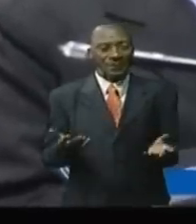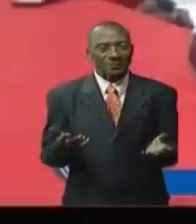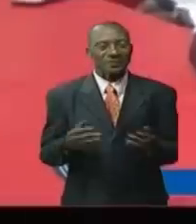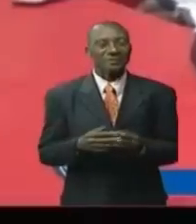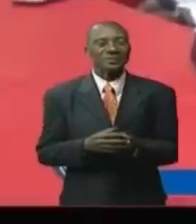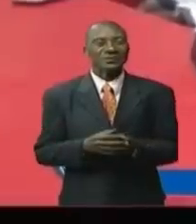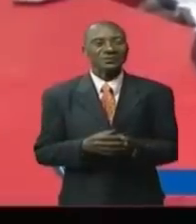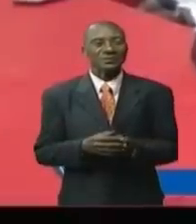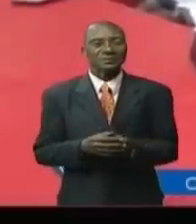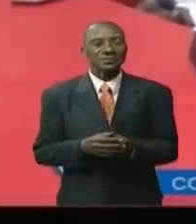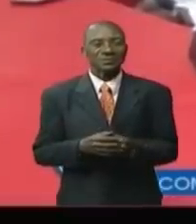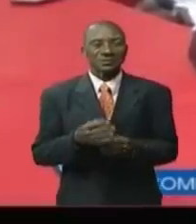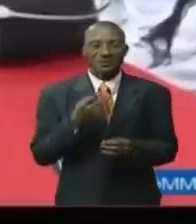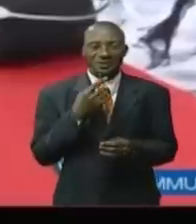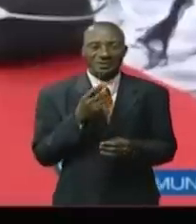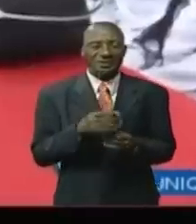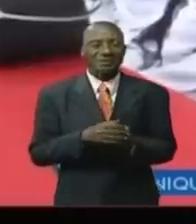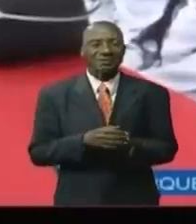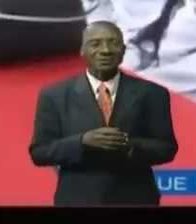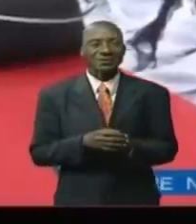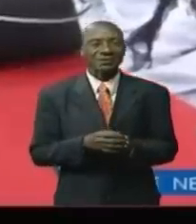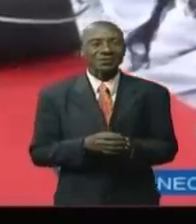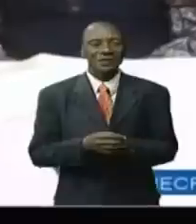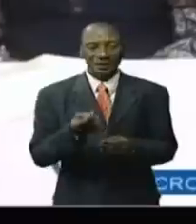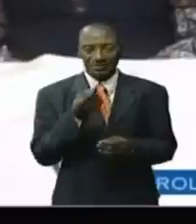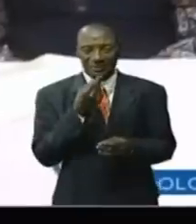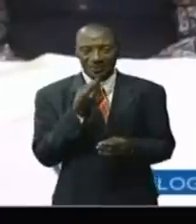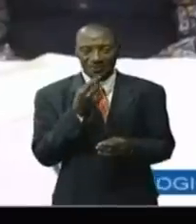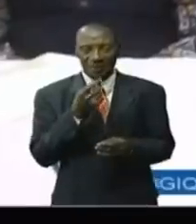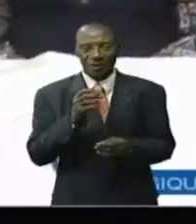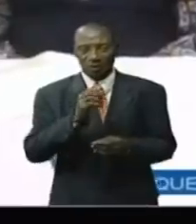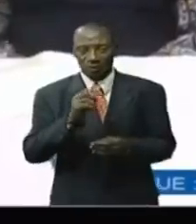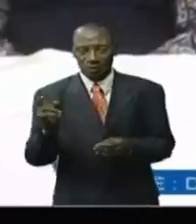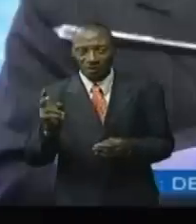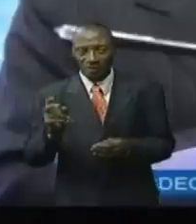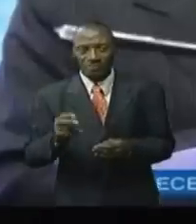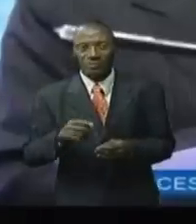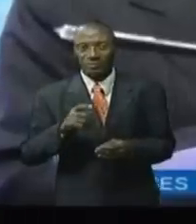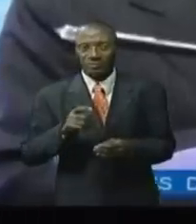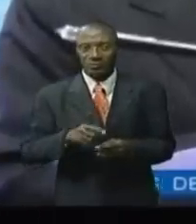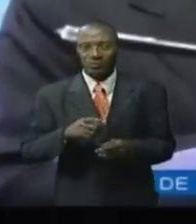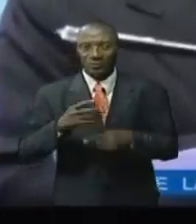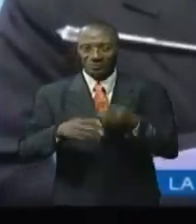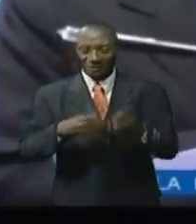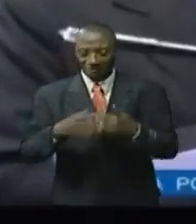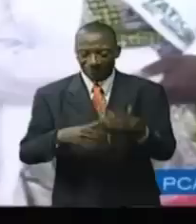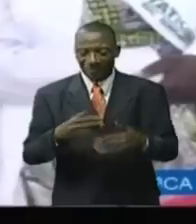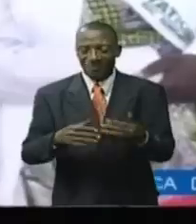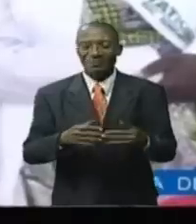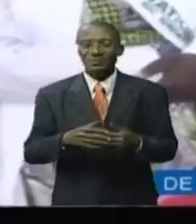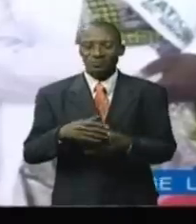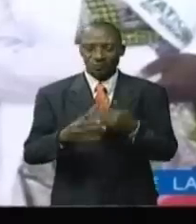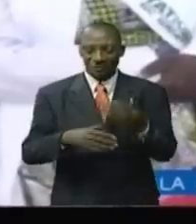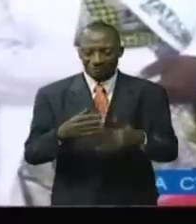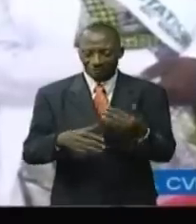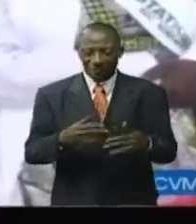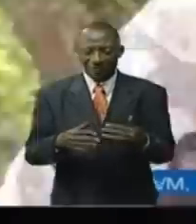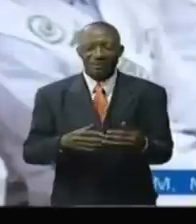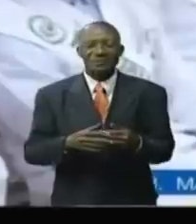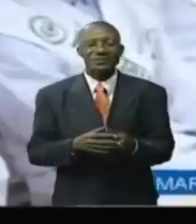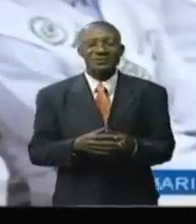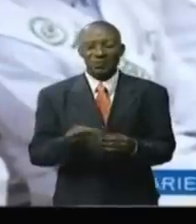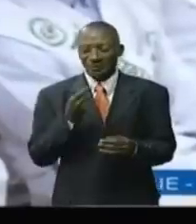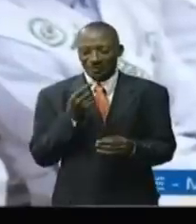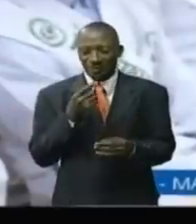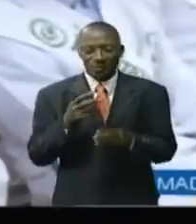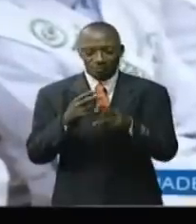indiqué que le médicament doit être délivré par une personne qualifiée et intègre en respectant la devise, je cite, « science, conscience, intégrité ».